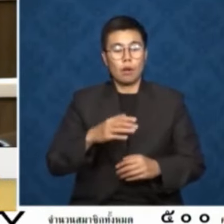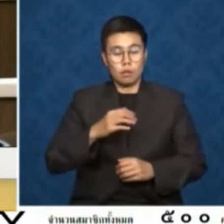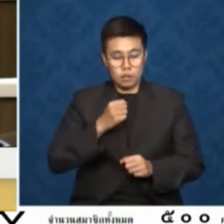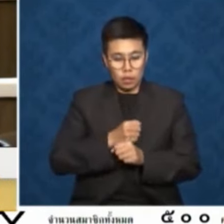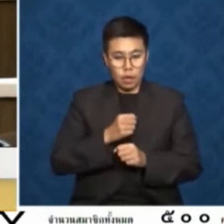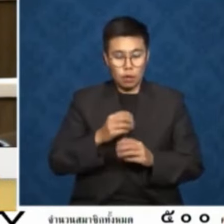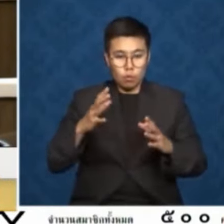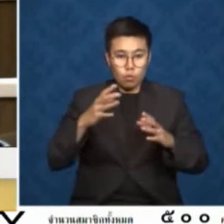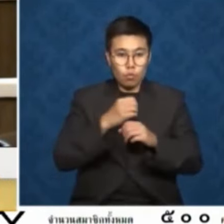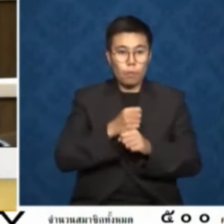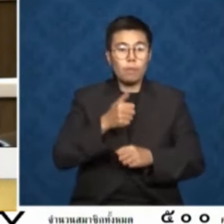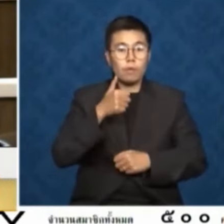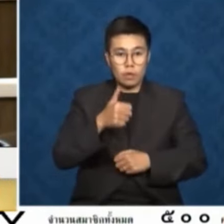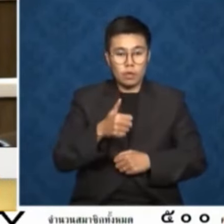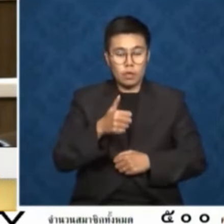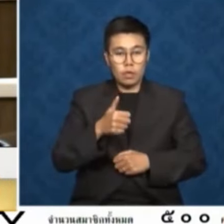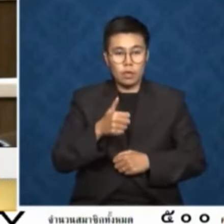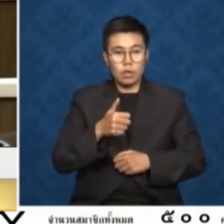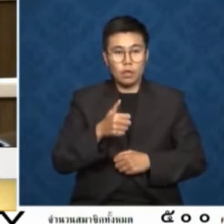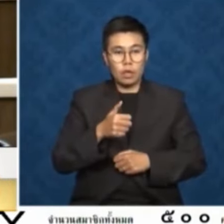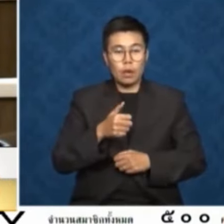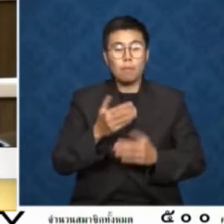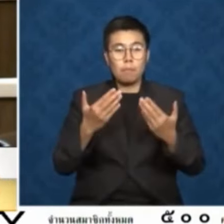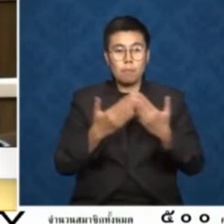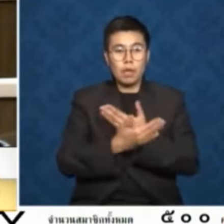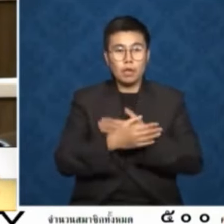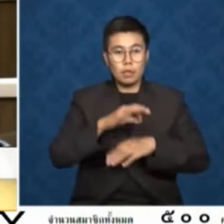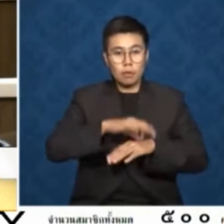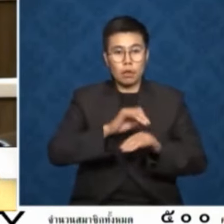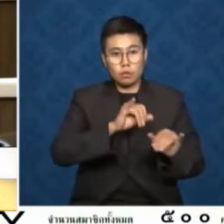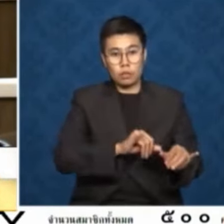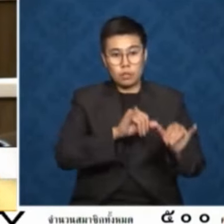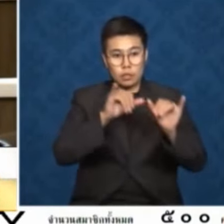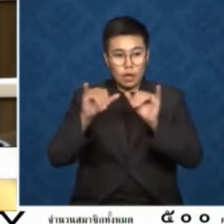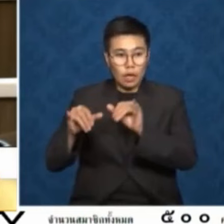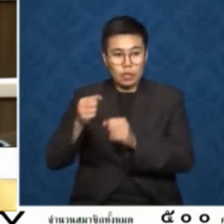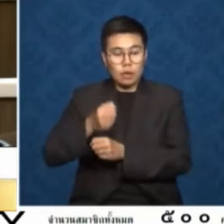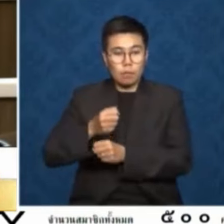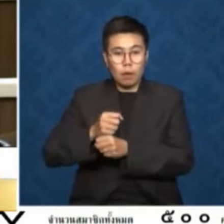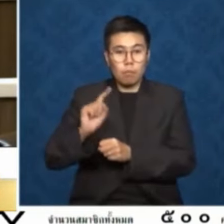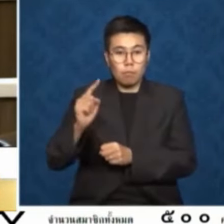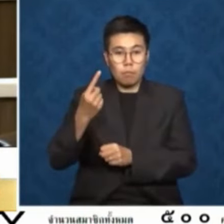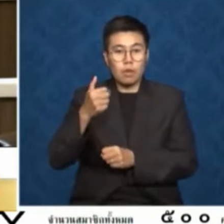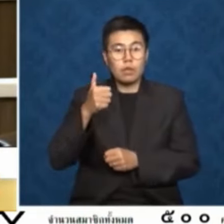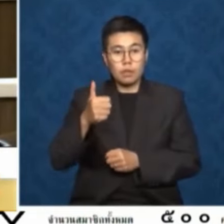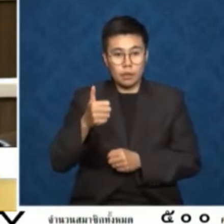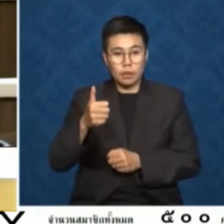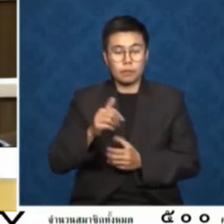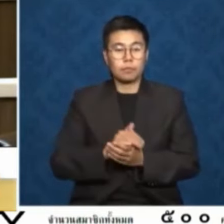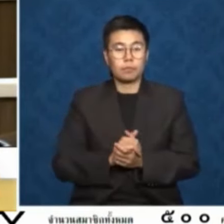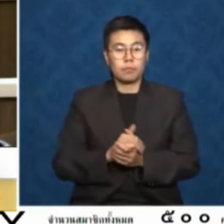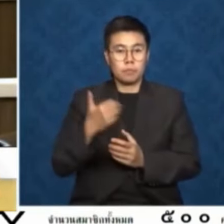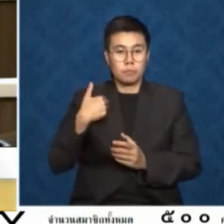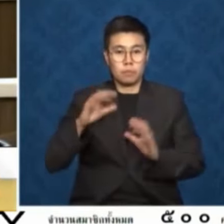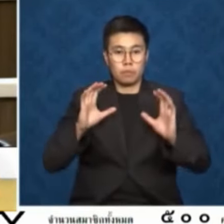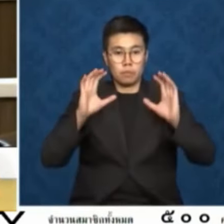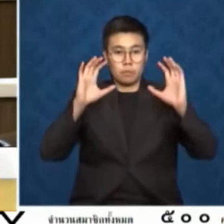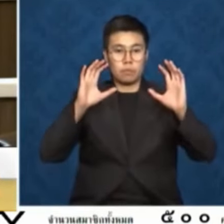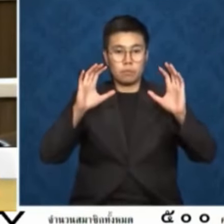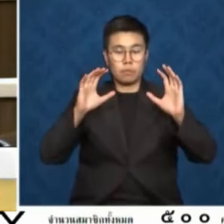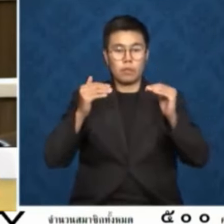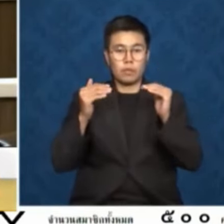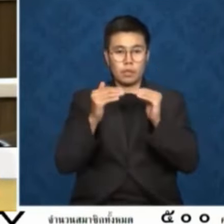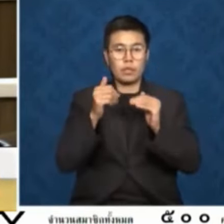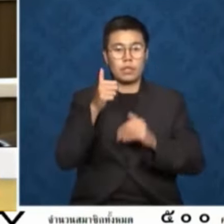ต่อในการโยกย้ายอะไรต่างๆได้เพราะฉะนั้นในการปฏิบัติภารกิจราชการมีประสิทธิภาพ